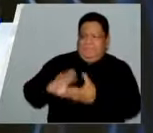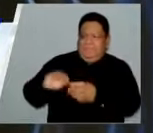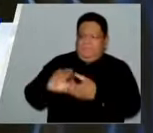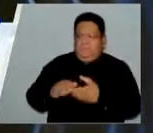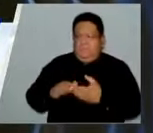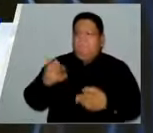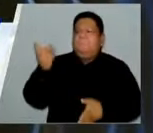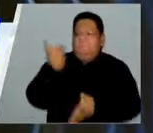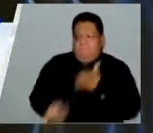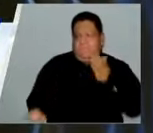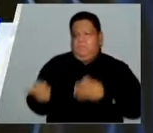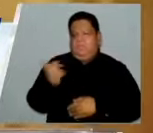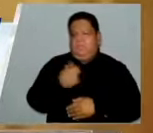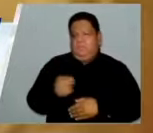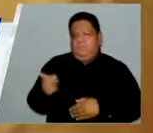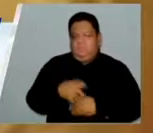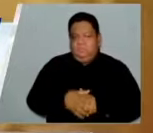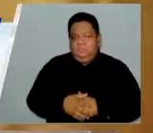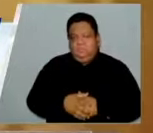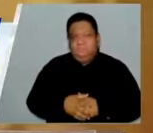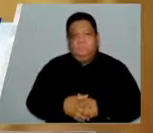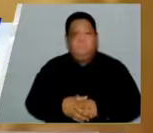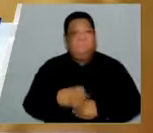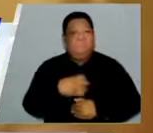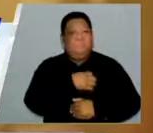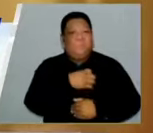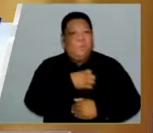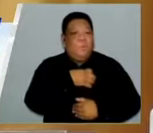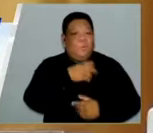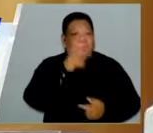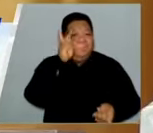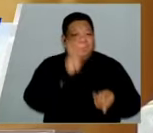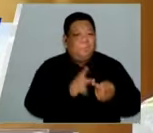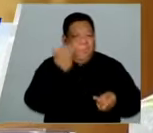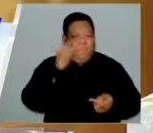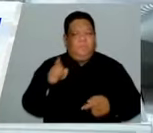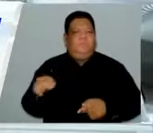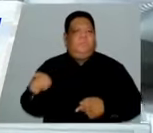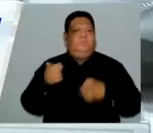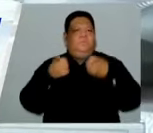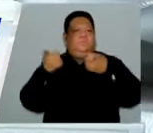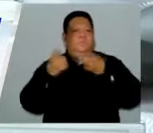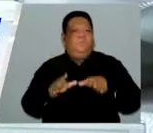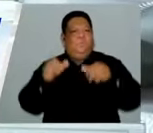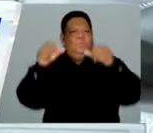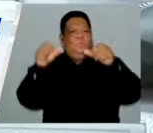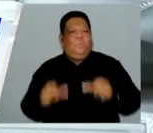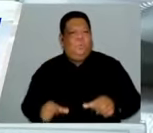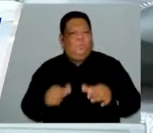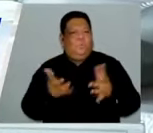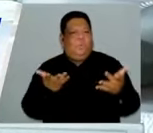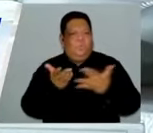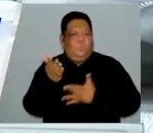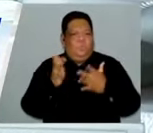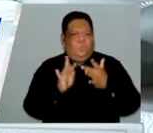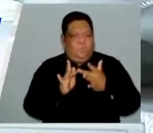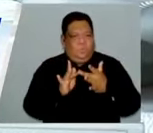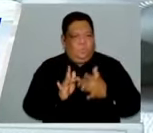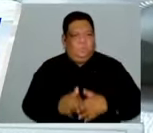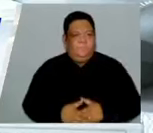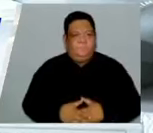ang motibong nakita ng mga pulis, base raw sa mga post ng direktor online. Lumabas po doon na itong si Jade